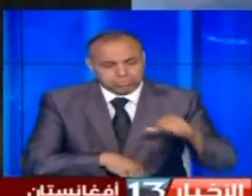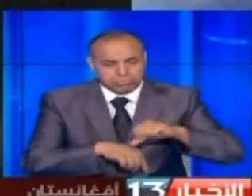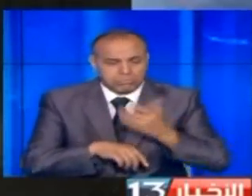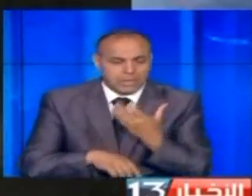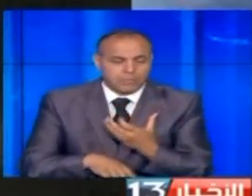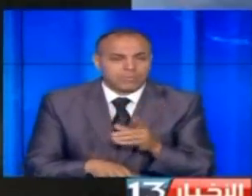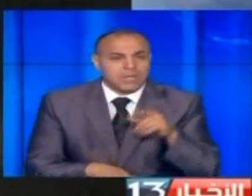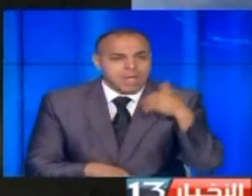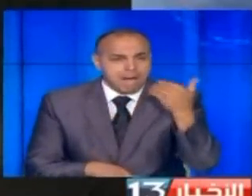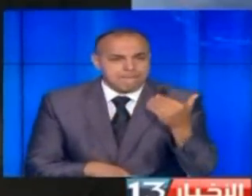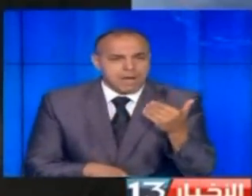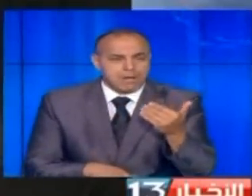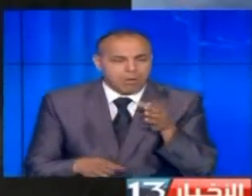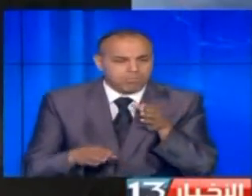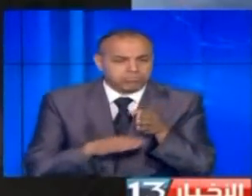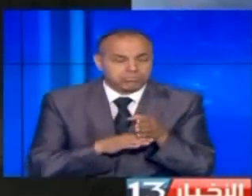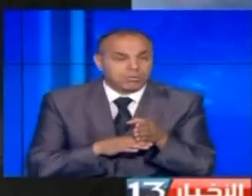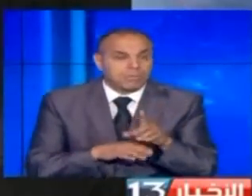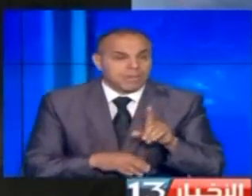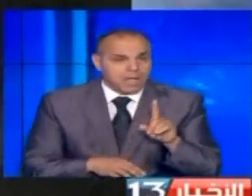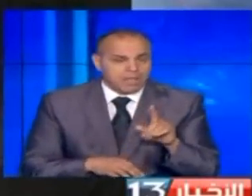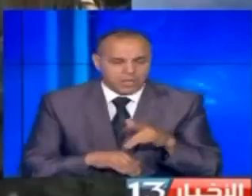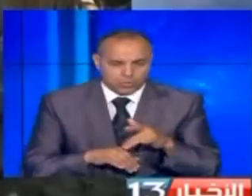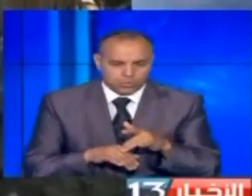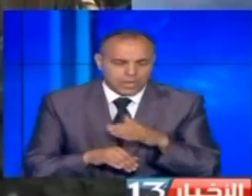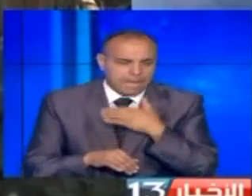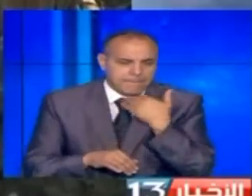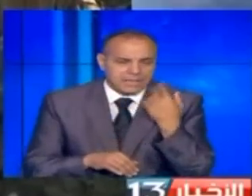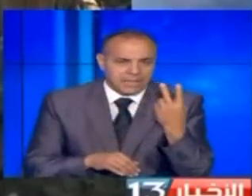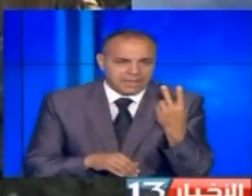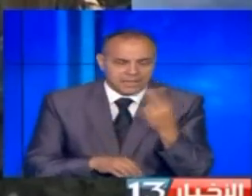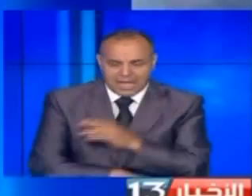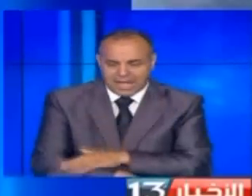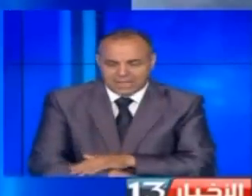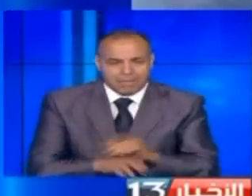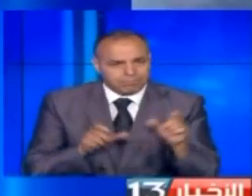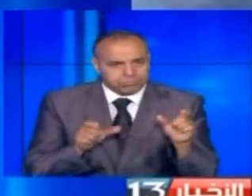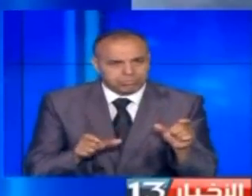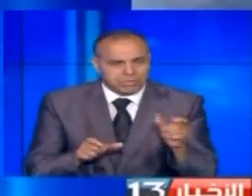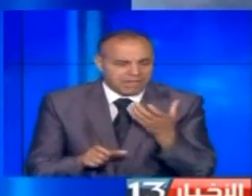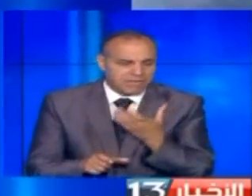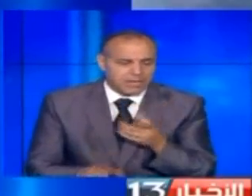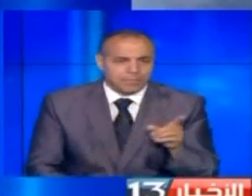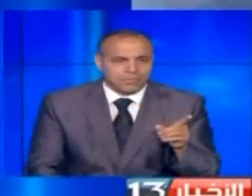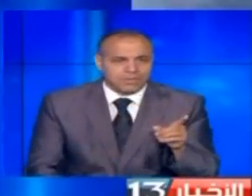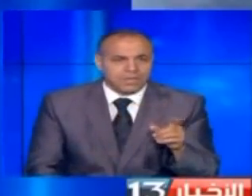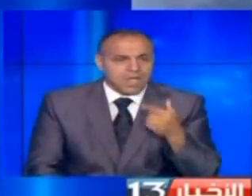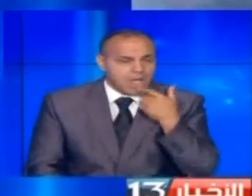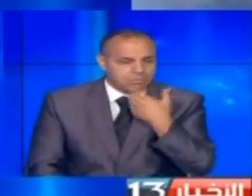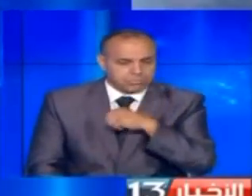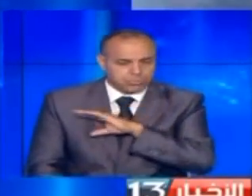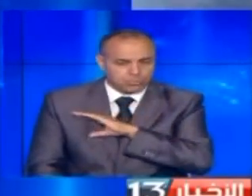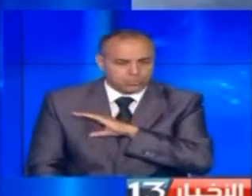كابول بعد عملية الاقتحام التي أسفرت عن مقتل 2 من أعوان الحراسة الأفغان والتي